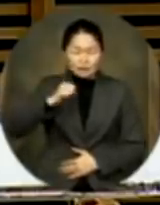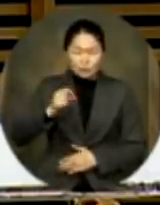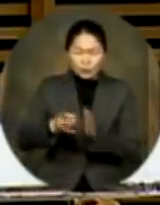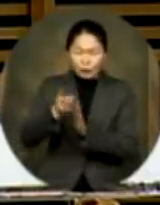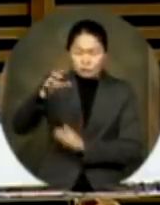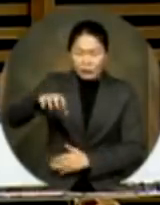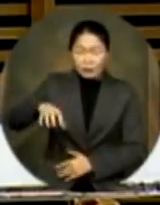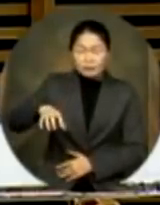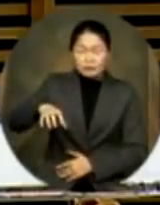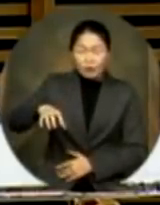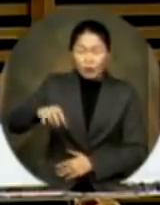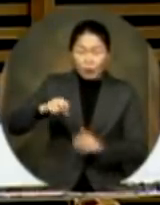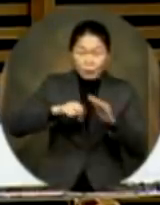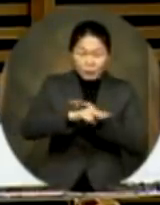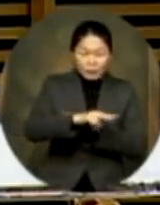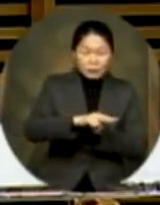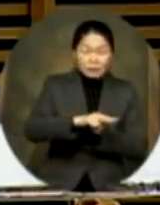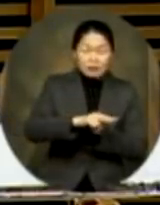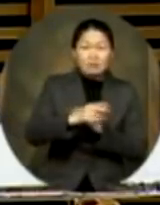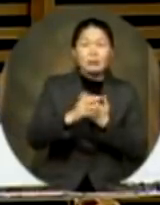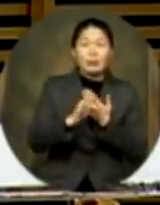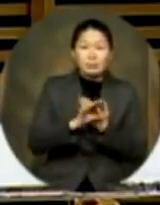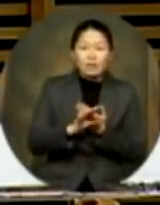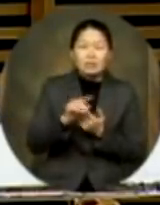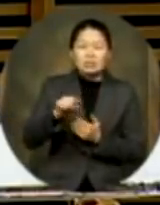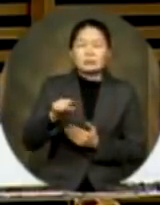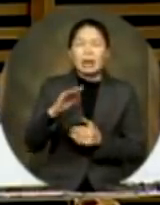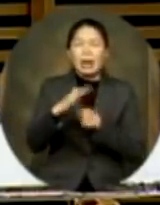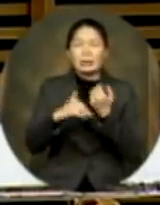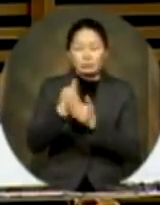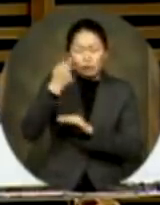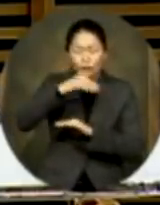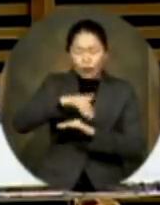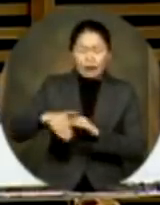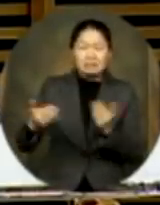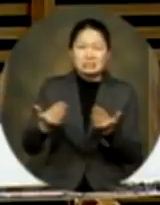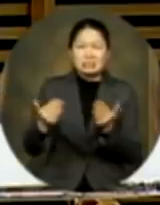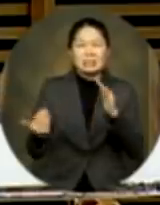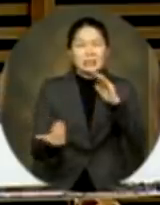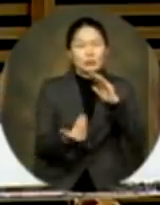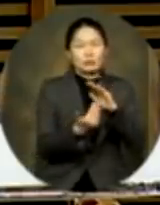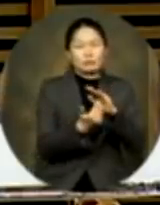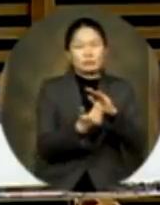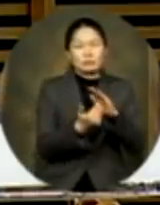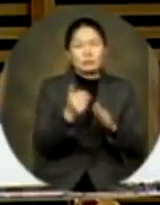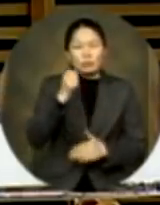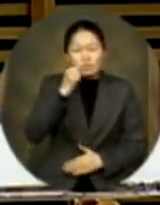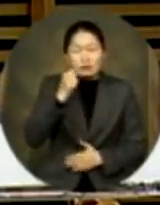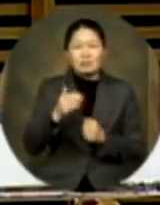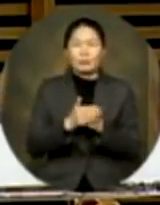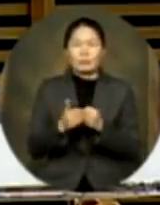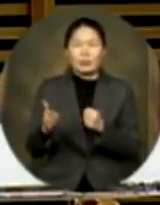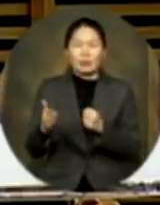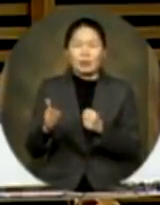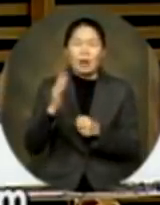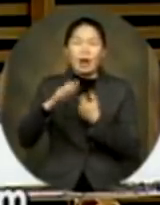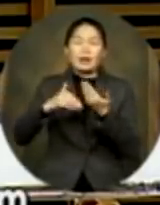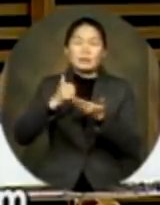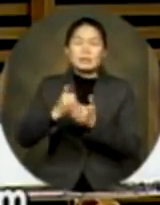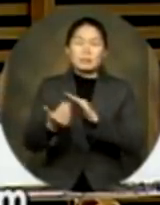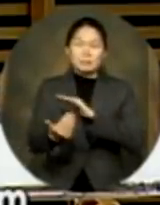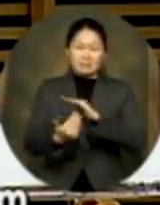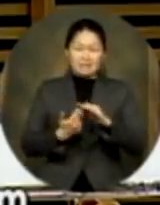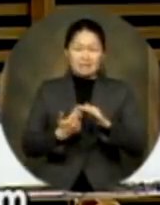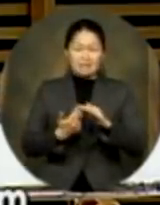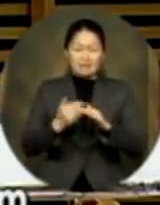피해서 나왔다면 은 하나님의 계획하신 일이 이루어지지 않을 것이기 때문에 하나님께서 미리